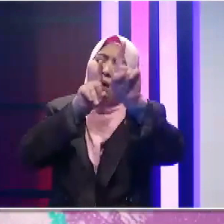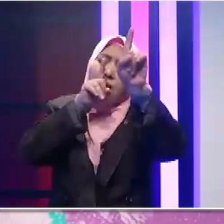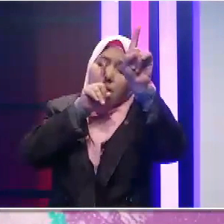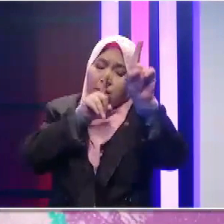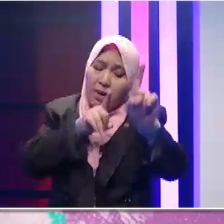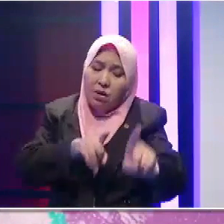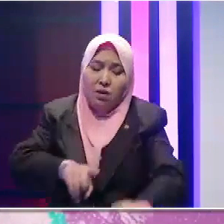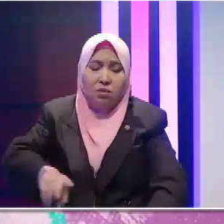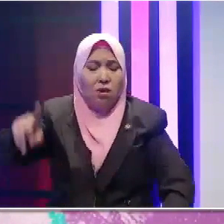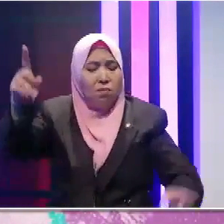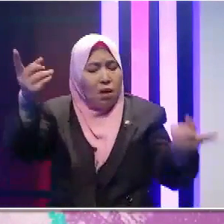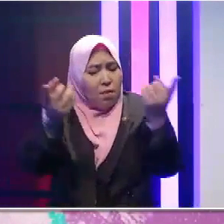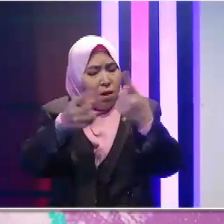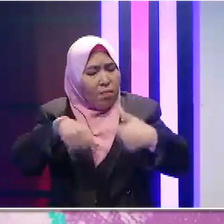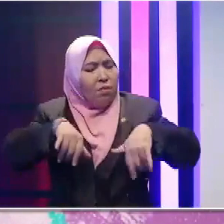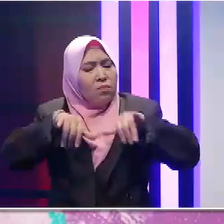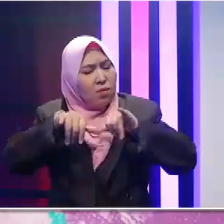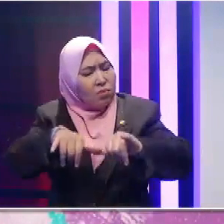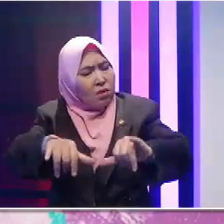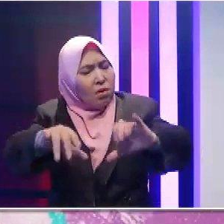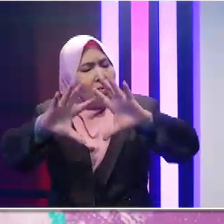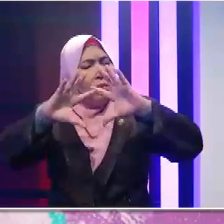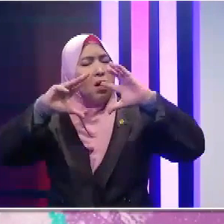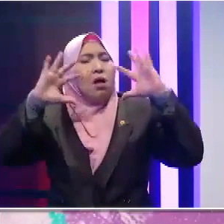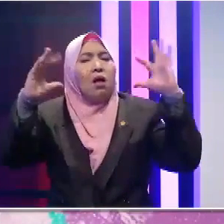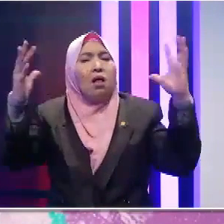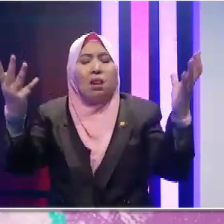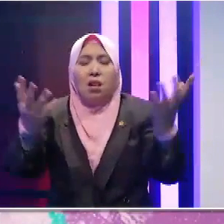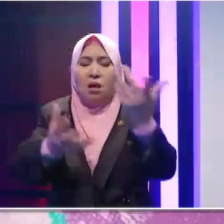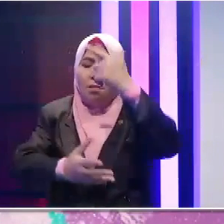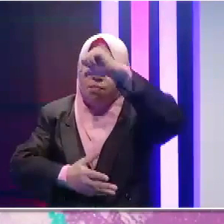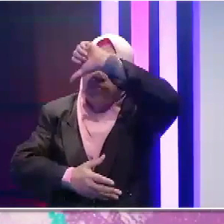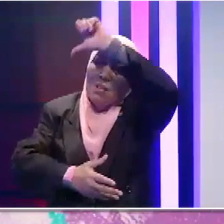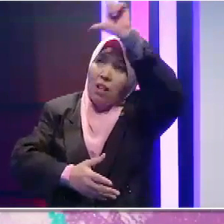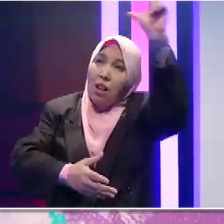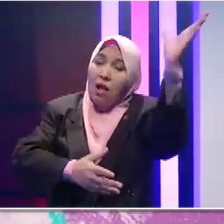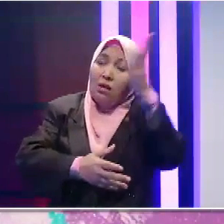ومن الأرض مثلهن